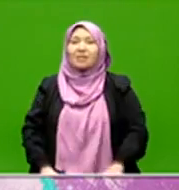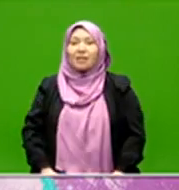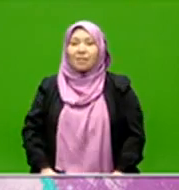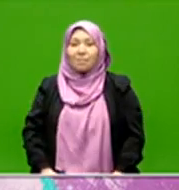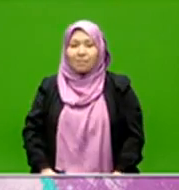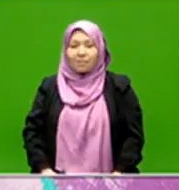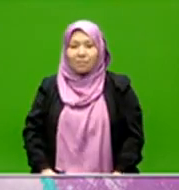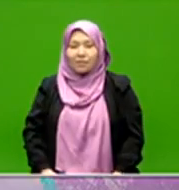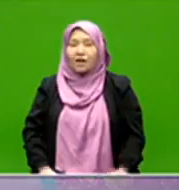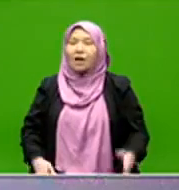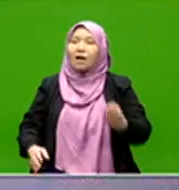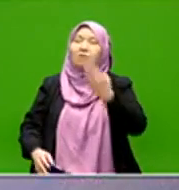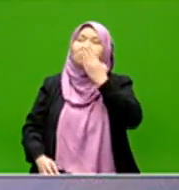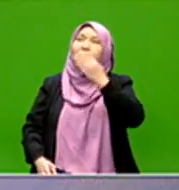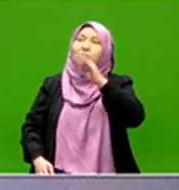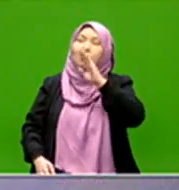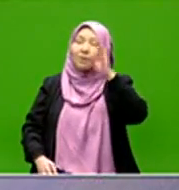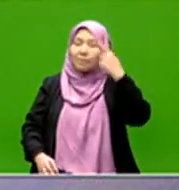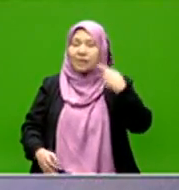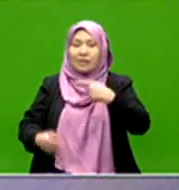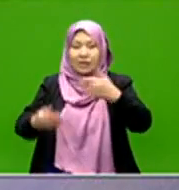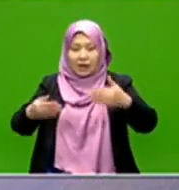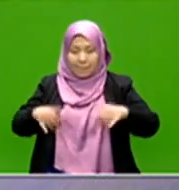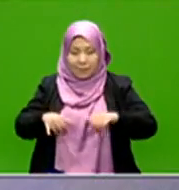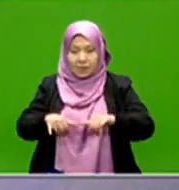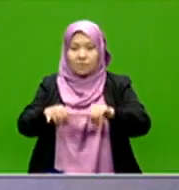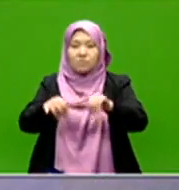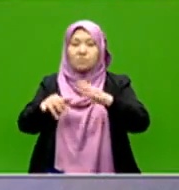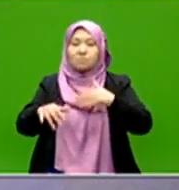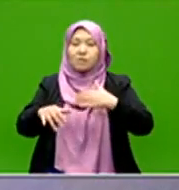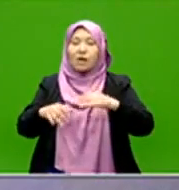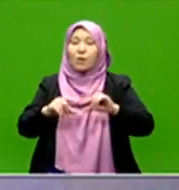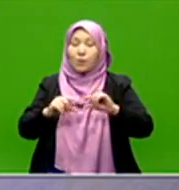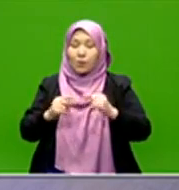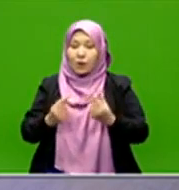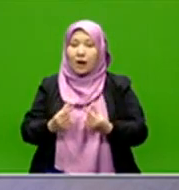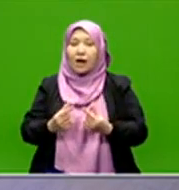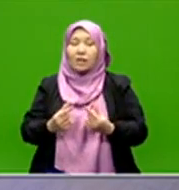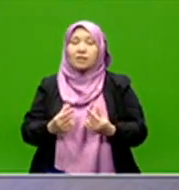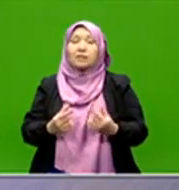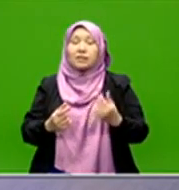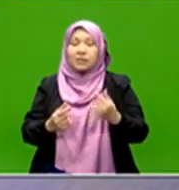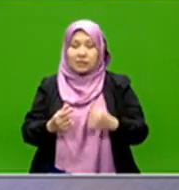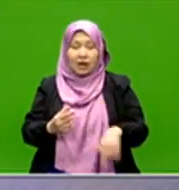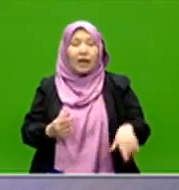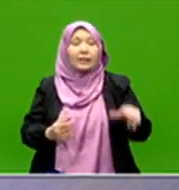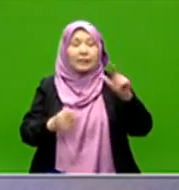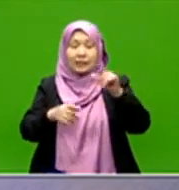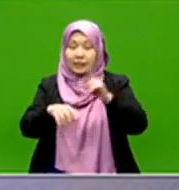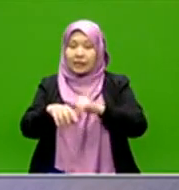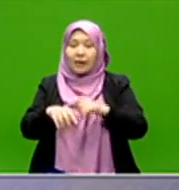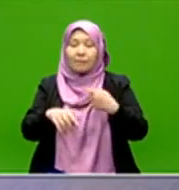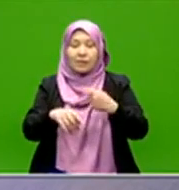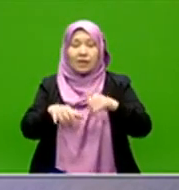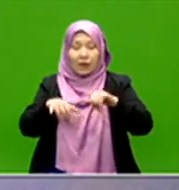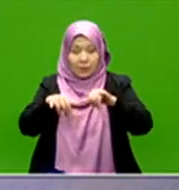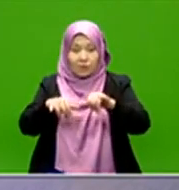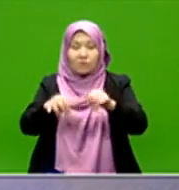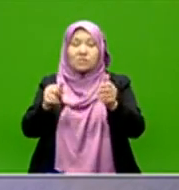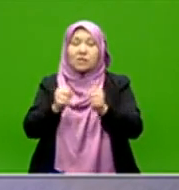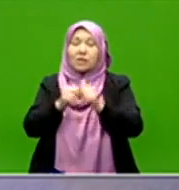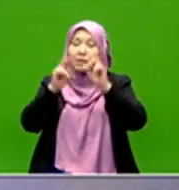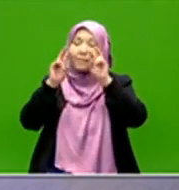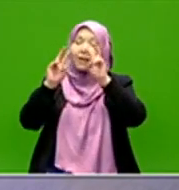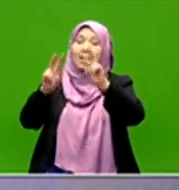Assalamualaikum. Alhamdulillah. Jadi kita Ustaz, kita nak meneruskan ya Quran time Ustaz. Betul. Tirmizi ya, sambil melapah ya, kita nak meneruskan dengan melihat